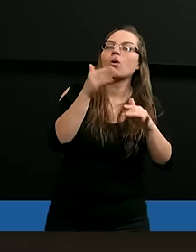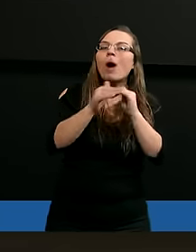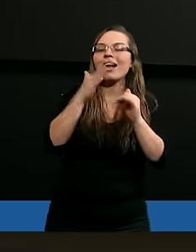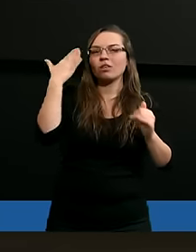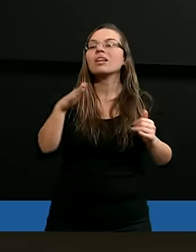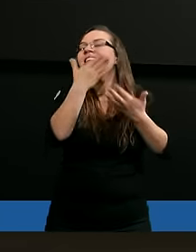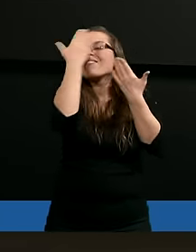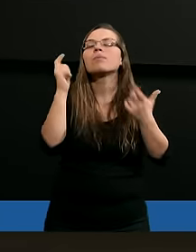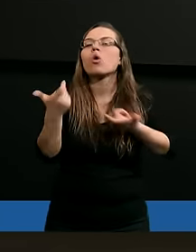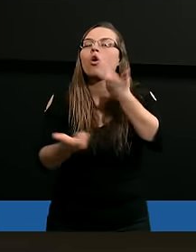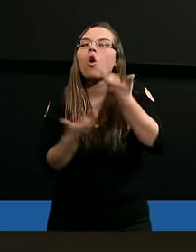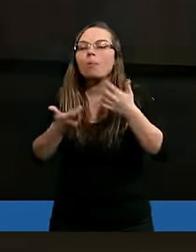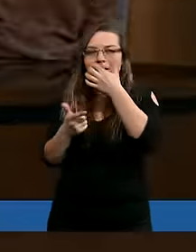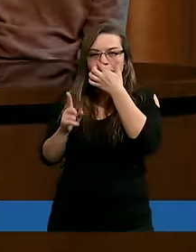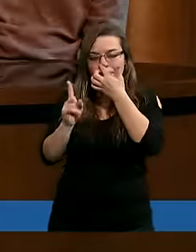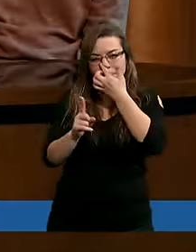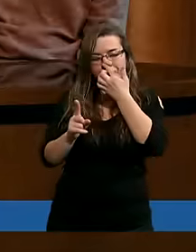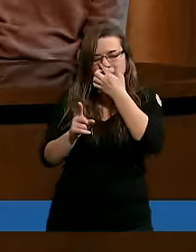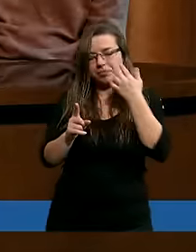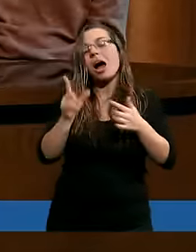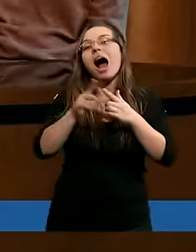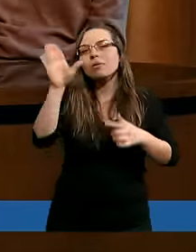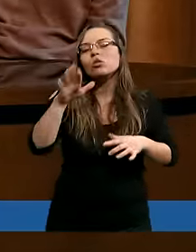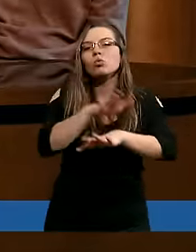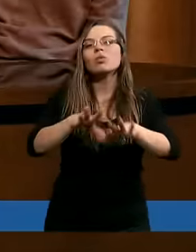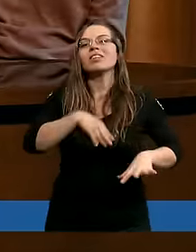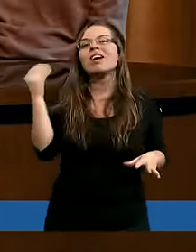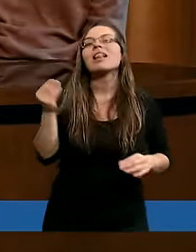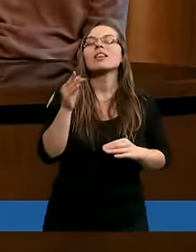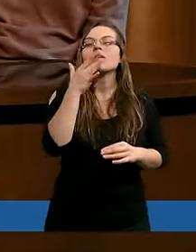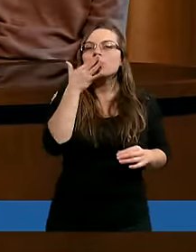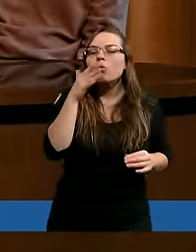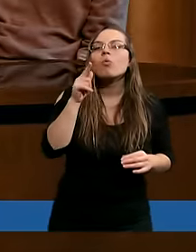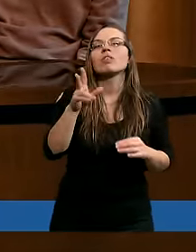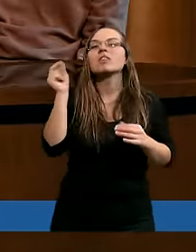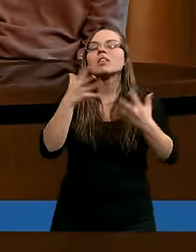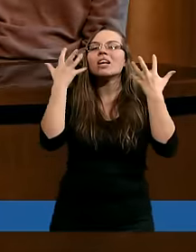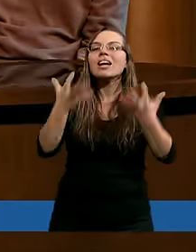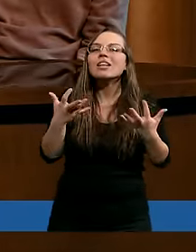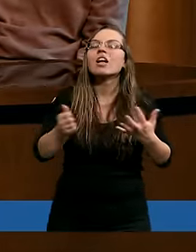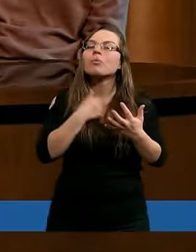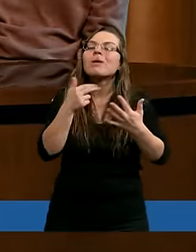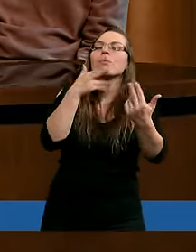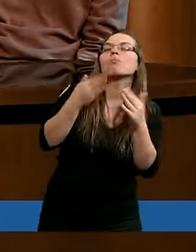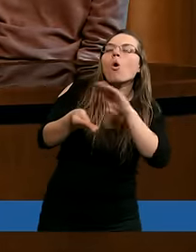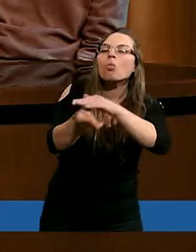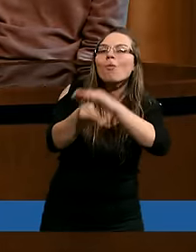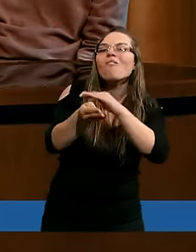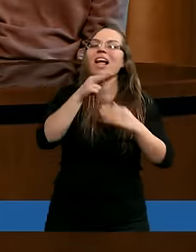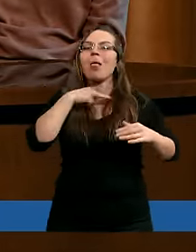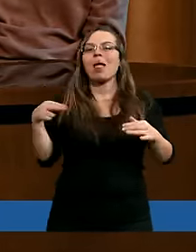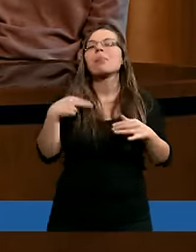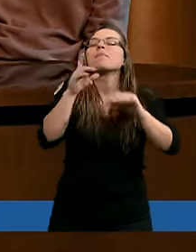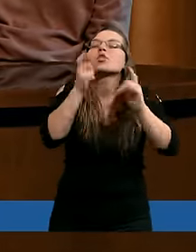Jeżeli nie wiemy, co zrobić, a faktycznie Duch Święty na pewno będzie gotów nam podpowiadać.